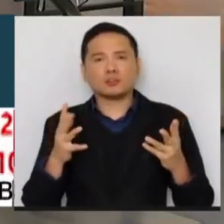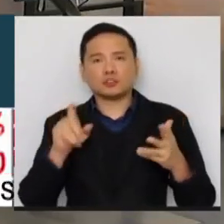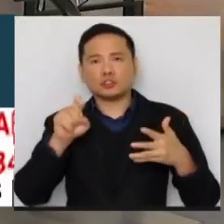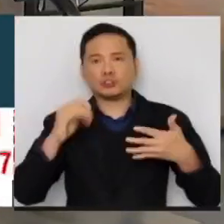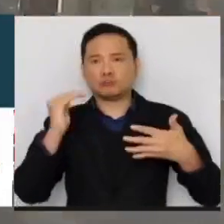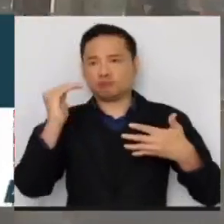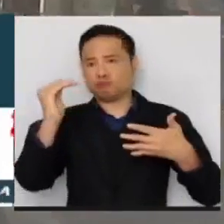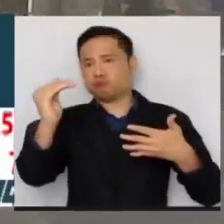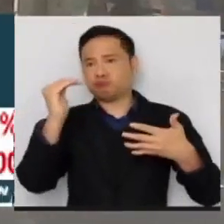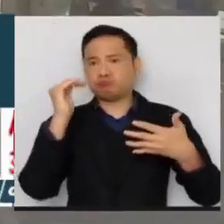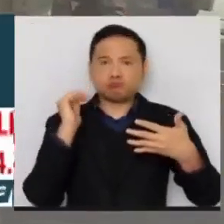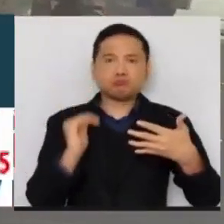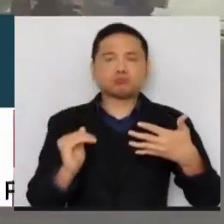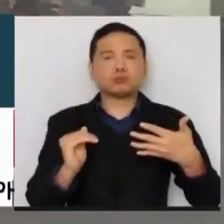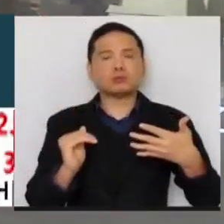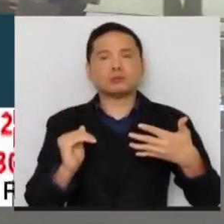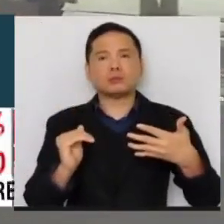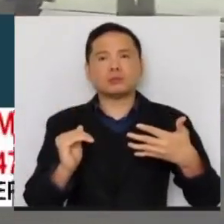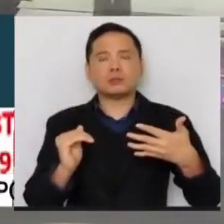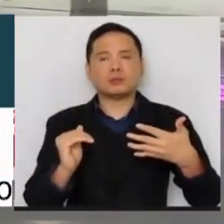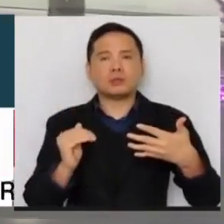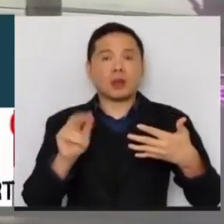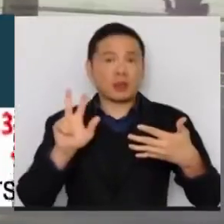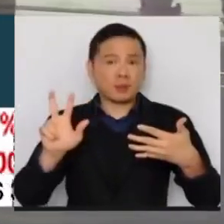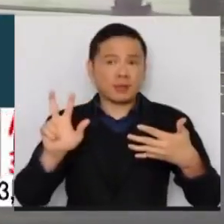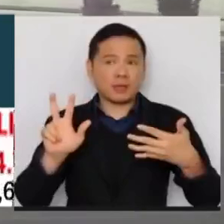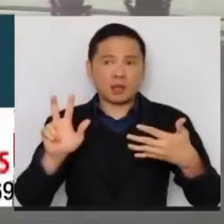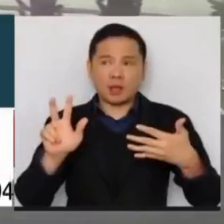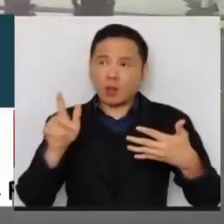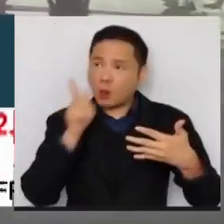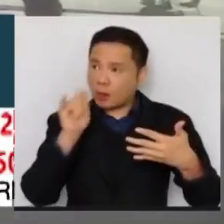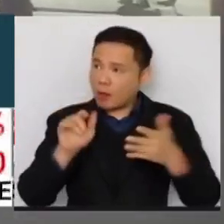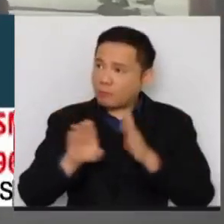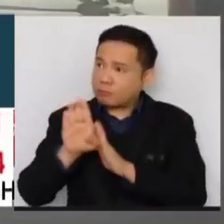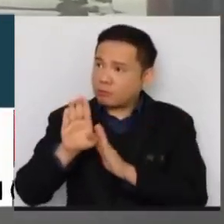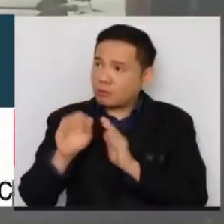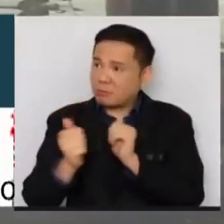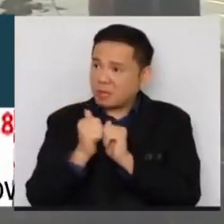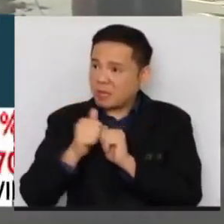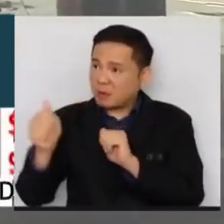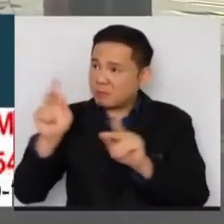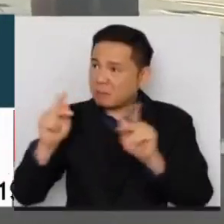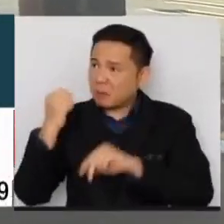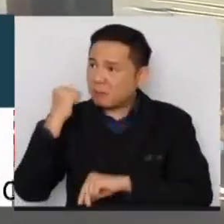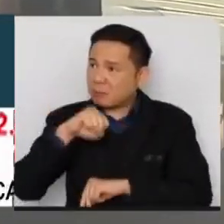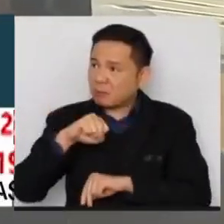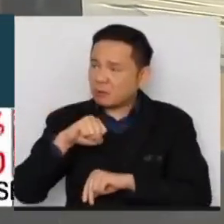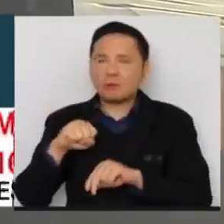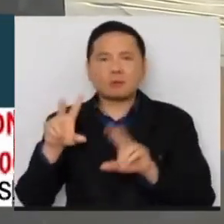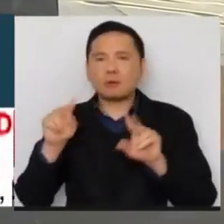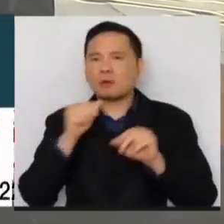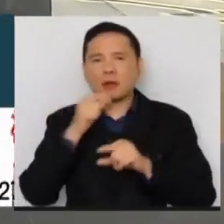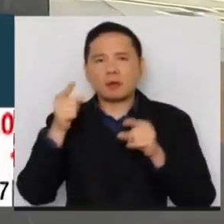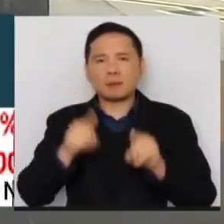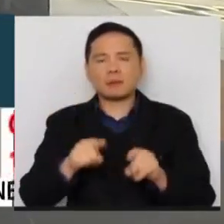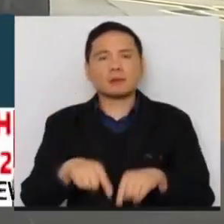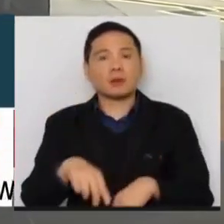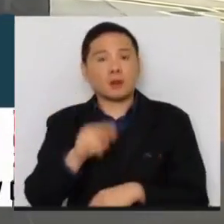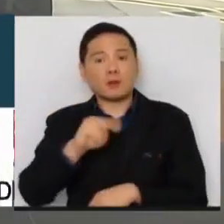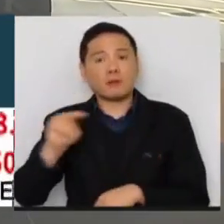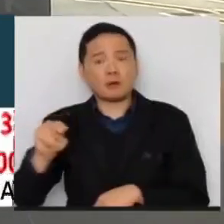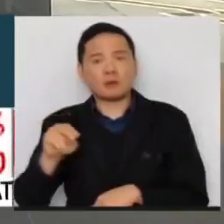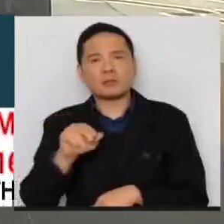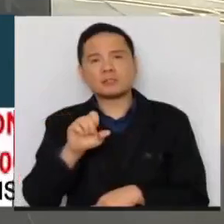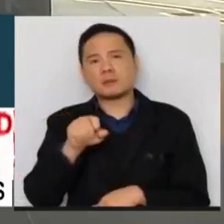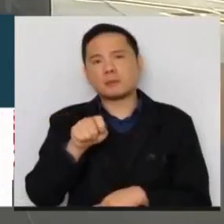level 4 to 3, tumaas yung cases. But in the case of Navotas, September 26,